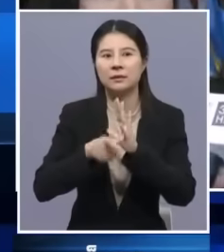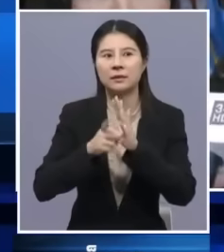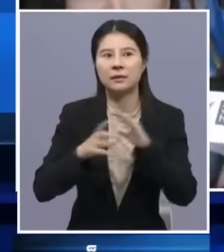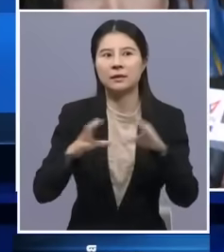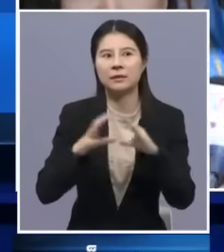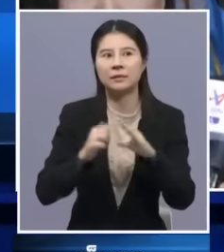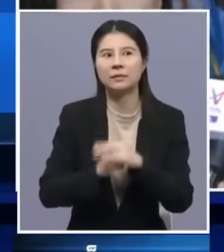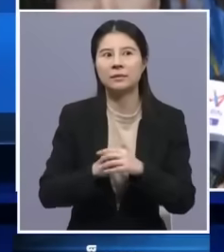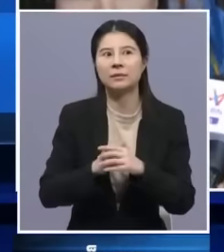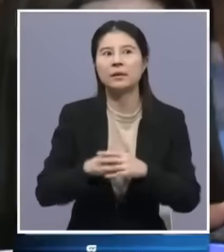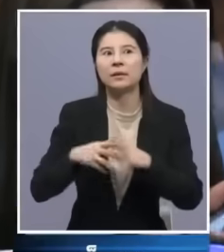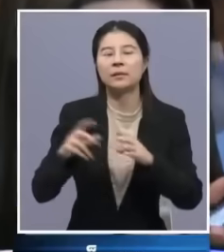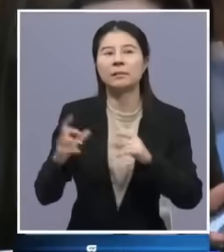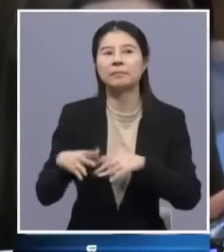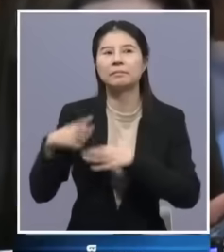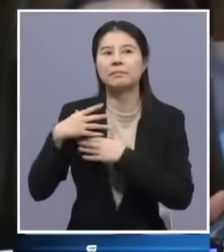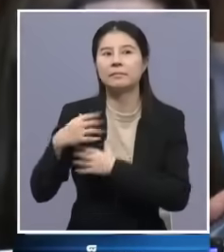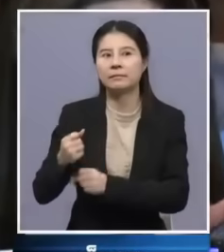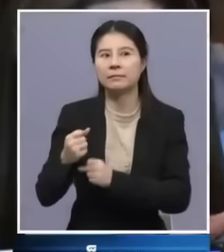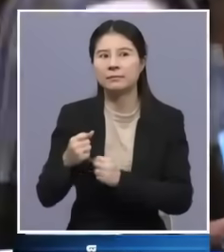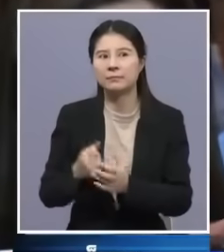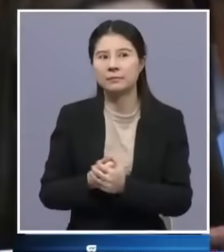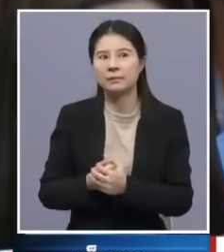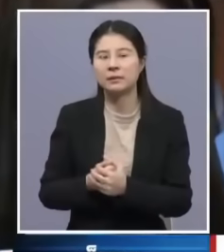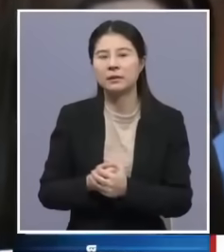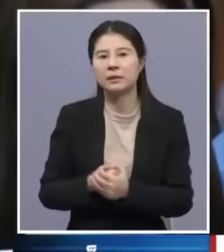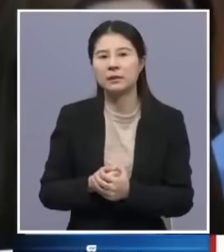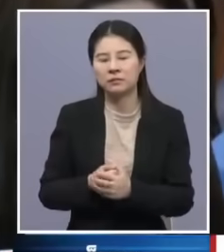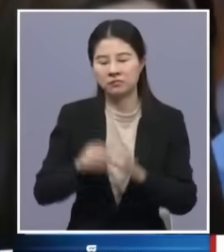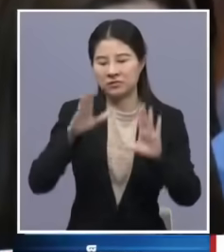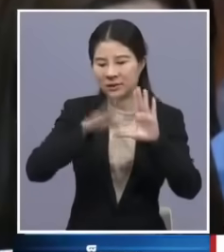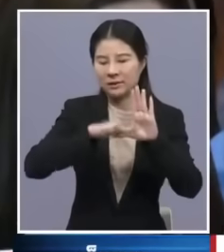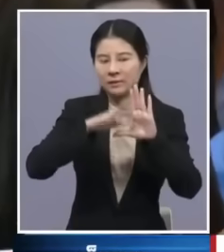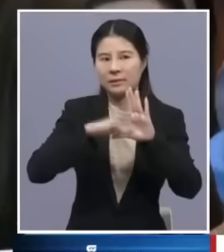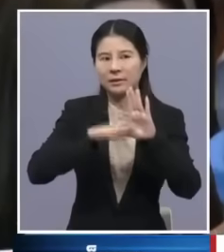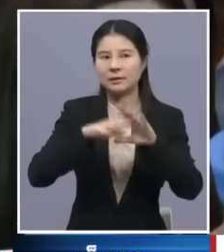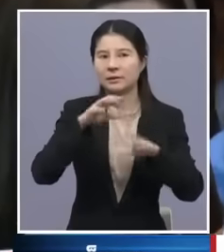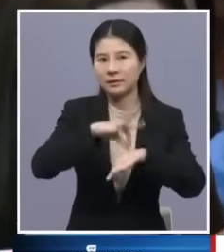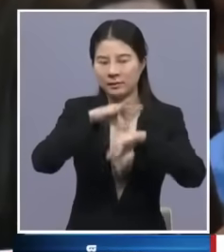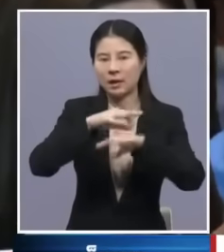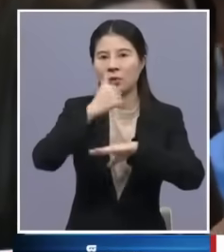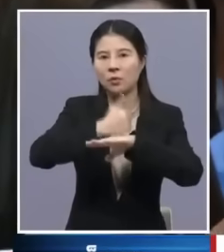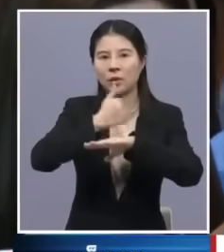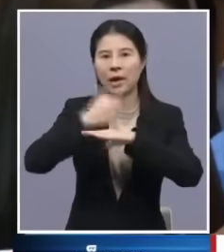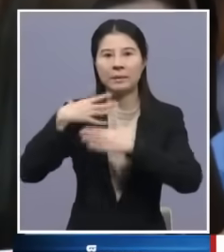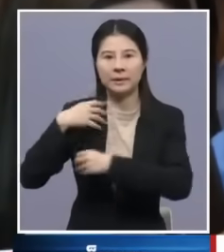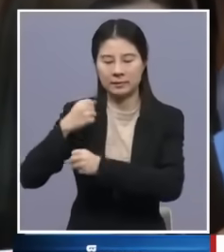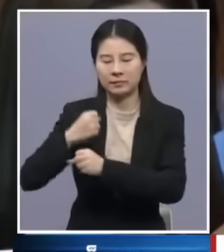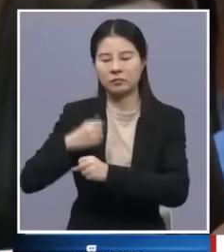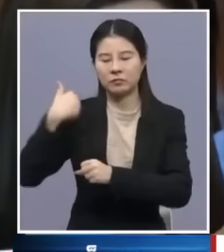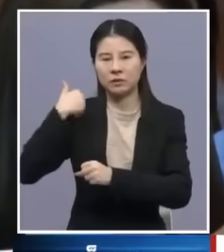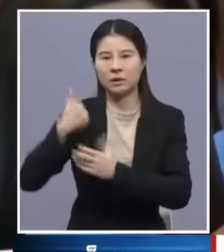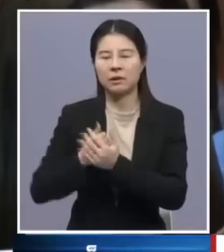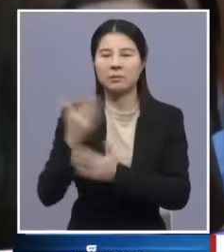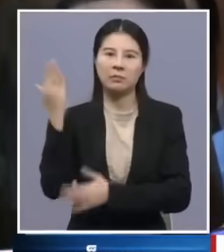าธิปัตย์บอกว่าจะมาลงชิงตำแหน่งหัวหน้าพรรคประชาธิปัตย์รอบนี้ด้วย อันนี้เป็นรายงานข่าว เป็นรายงานข่าวเท่านั้นคุณผู้ช ม แล้วถ้าจำกัน